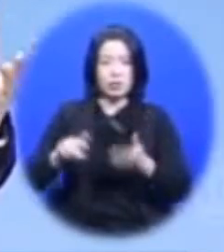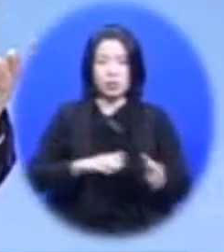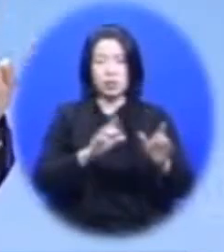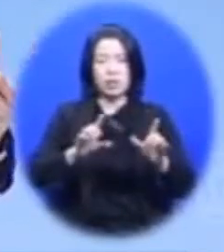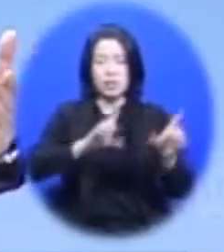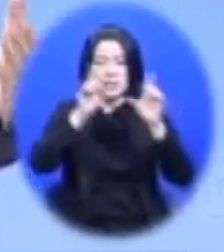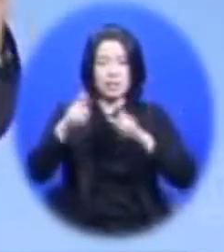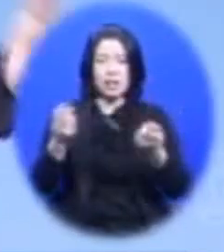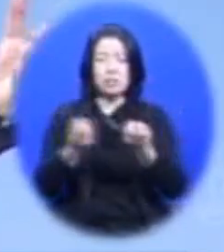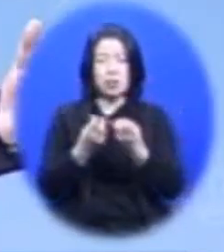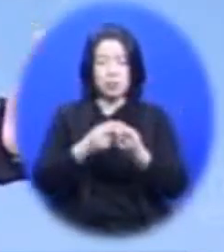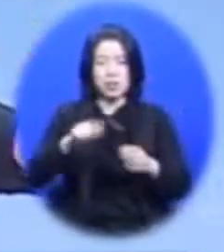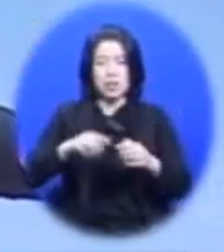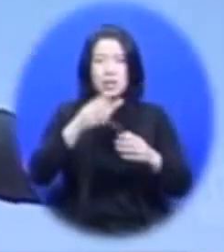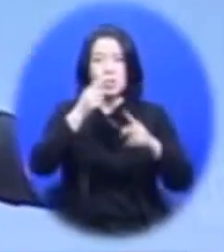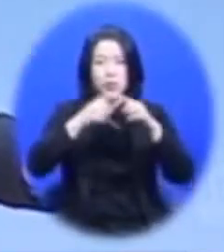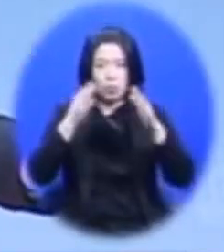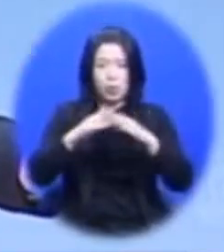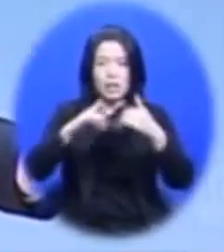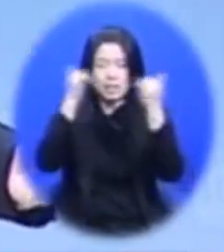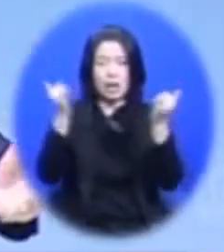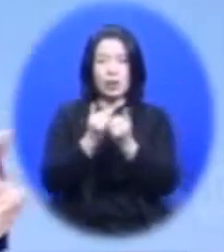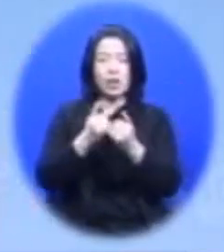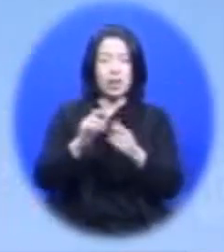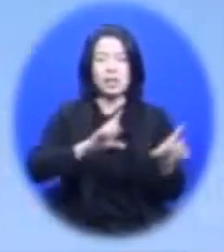교회가 살고 이 사회가 사는 길이에요.